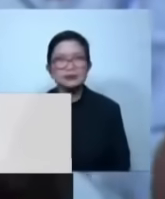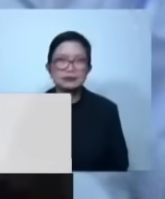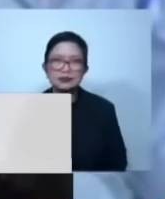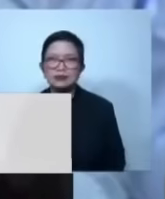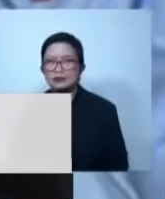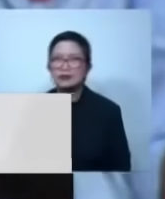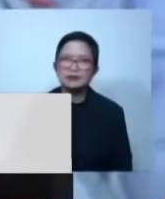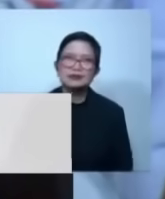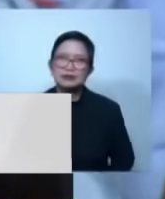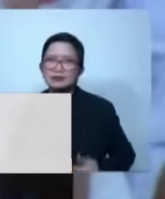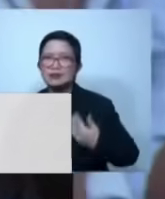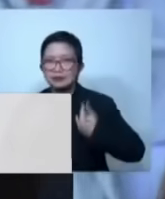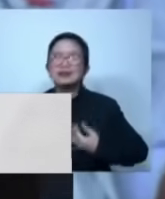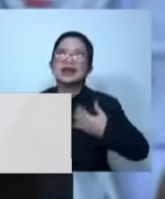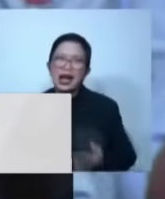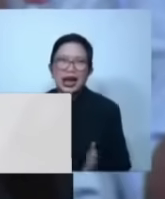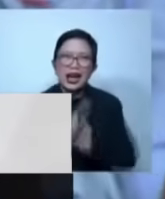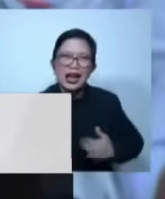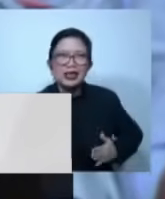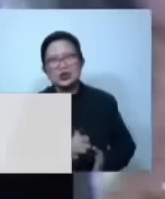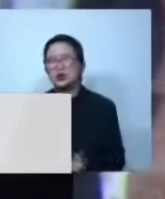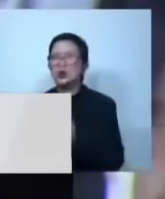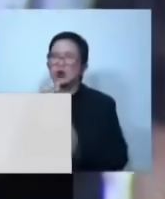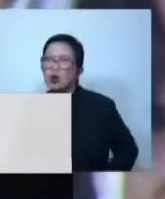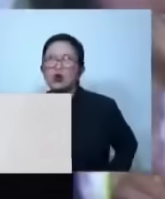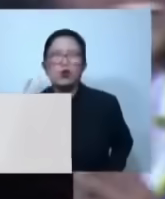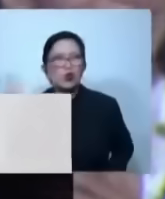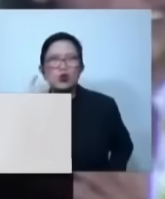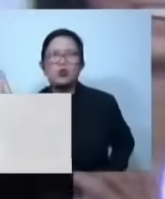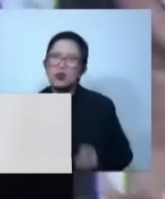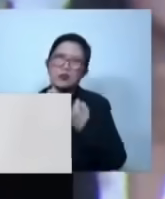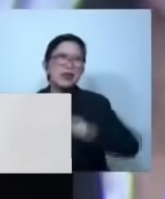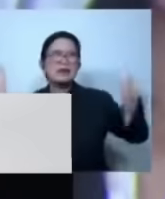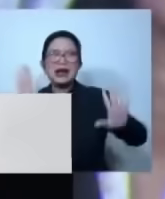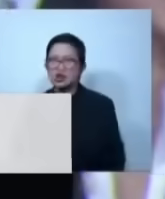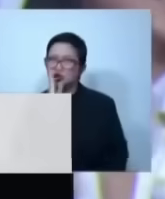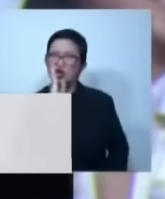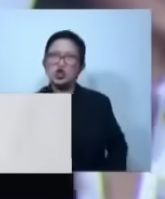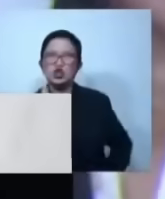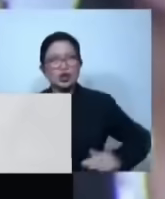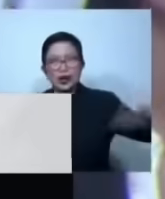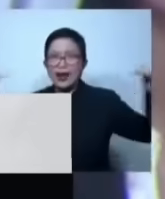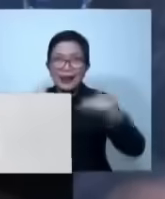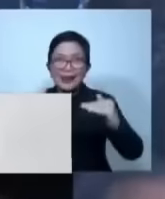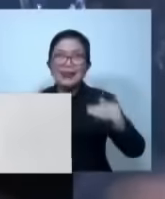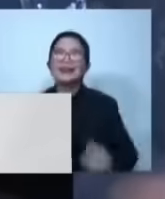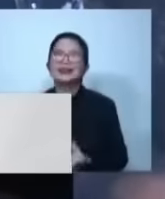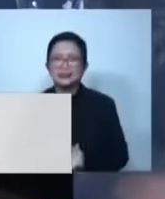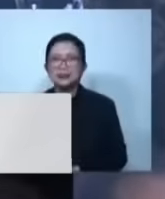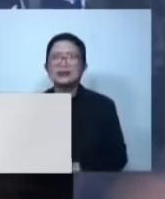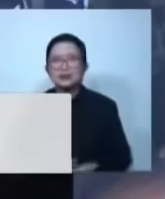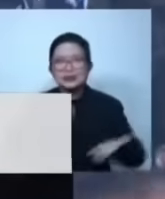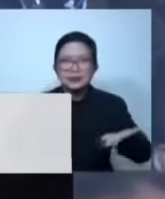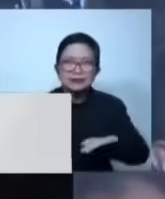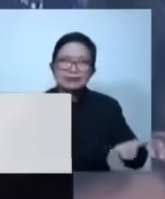langsung umum bebas rahasia jujur dan adil sebagai sarana